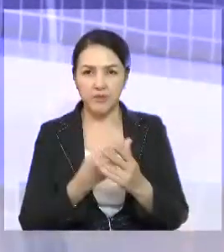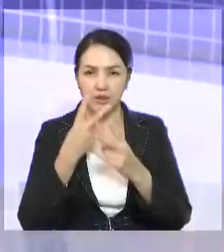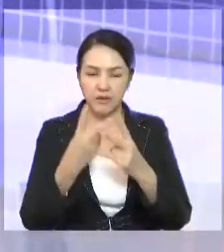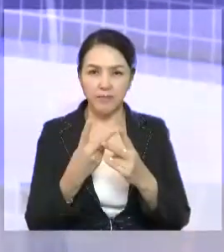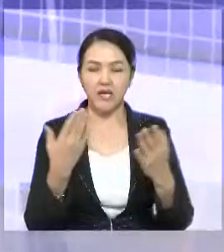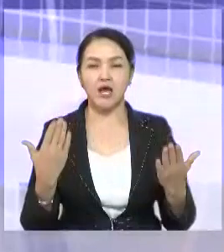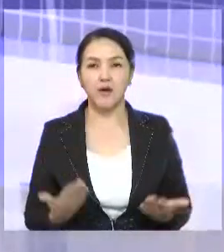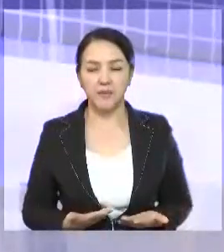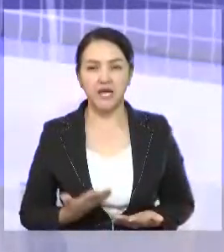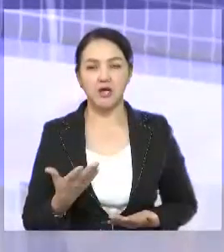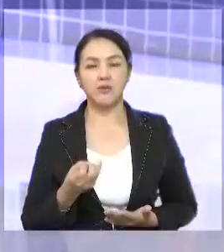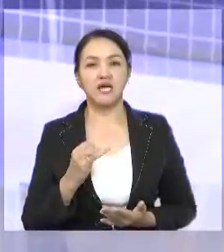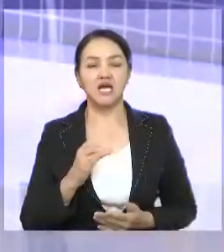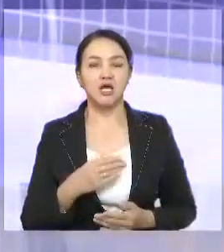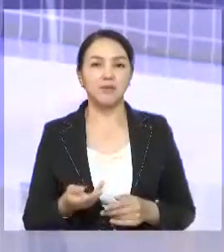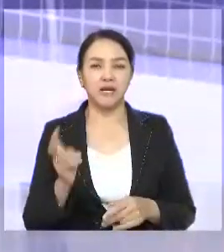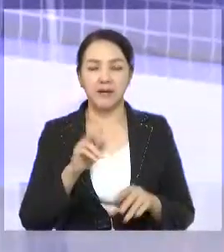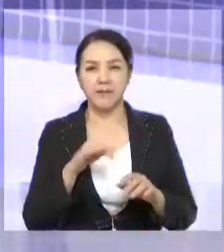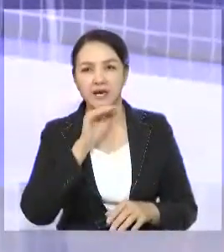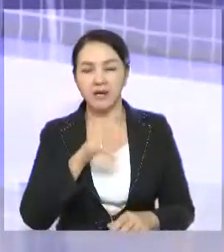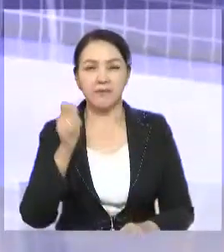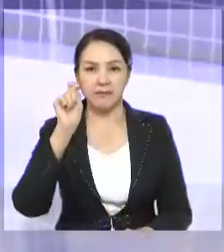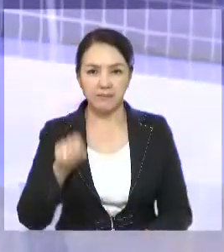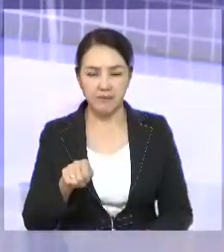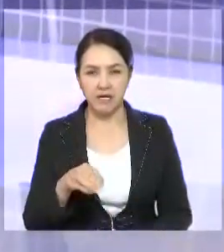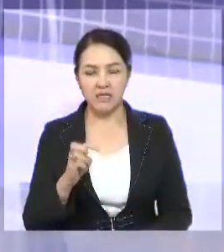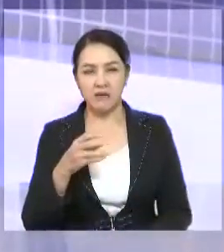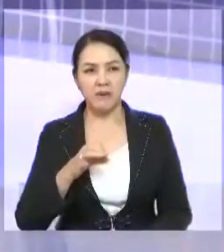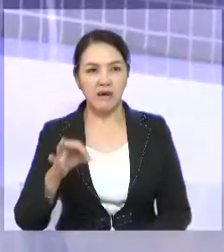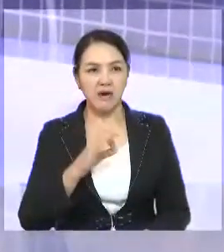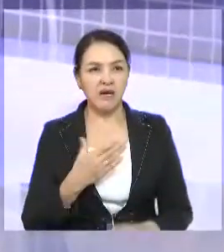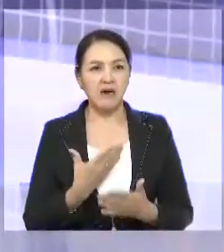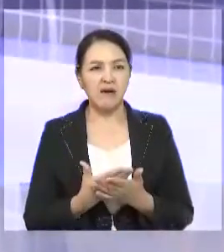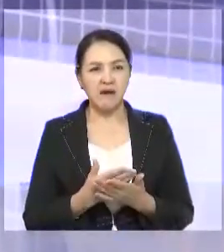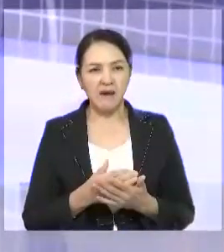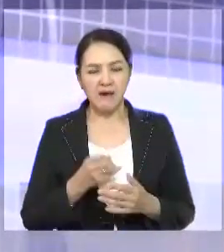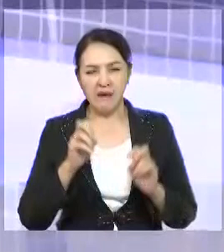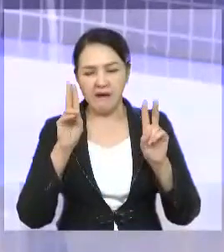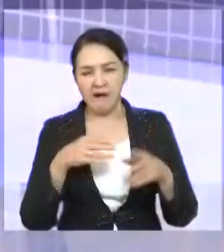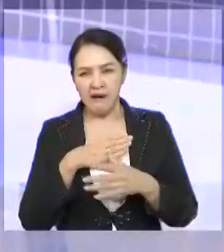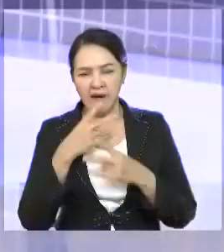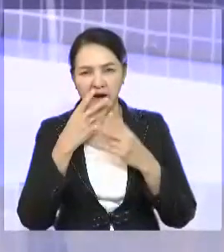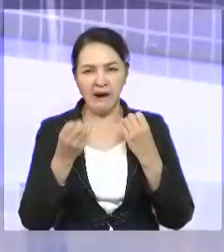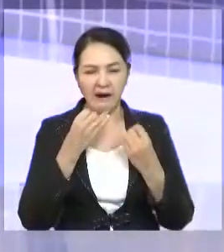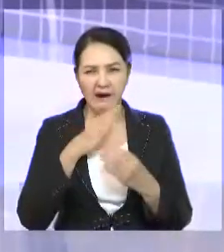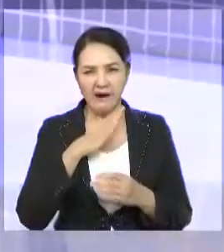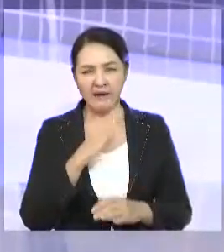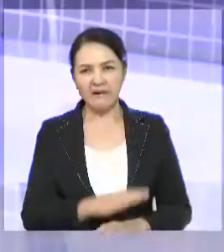Бүгін өңірге археолог қалпына келтіруші маман келді. Ол Темір ауданына сапар алдында арна тілшілеріне сұхбат